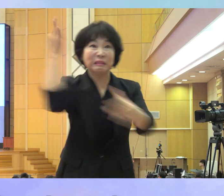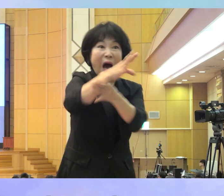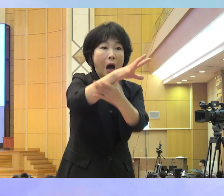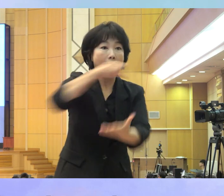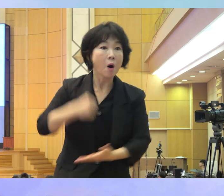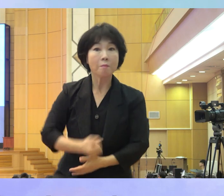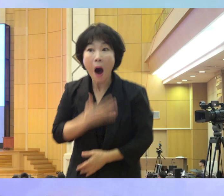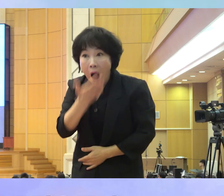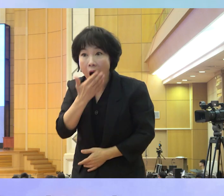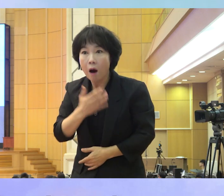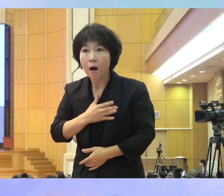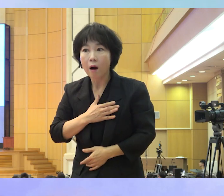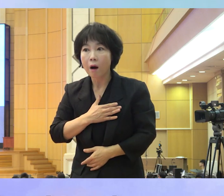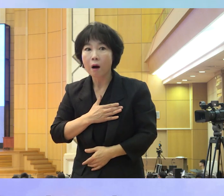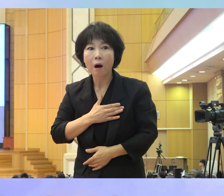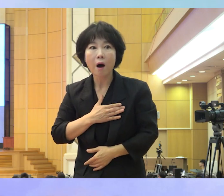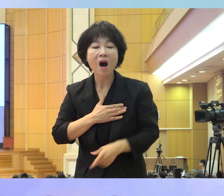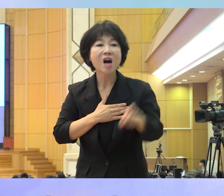그때는 이제 그 땅을 그냥